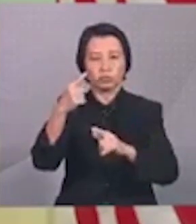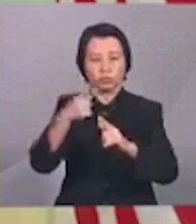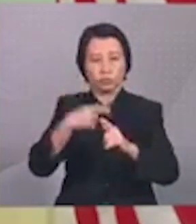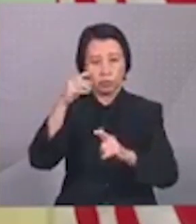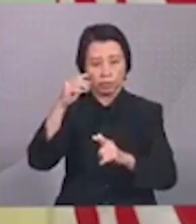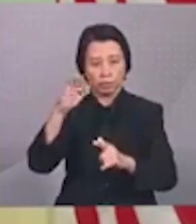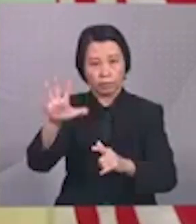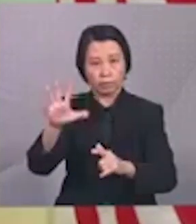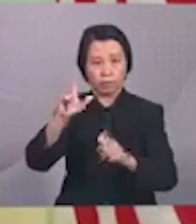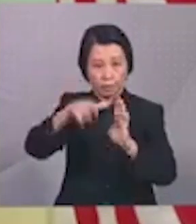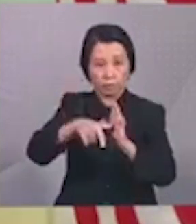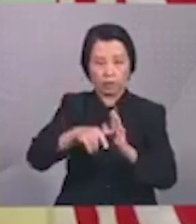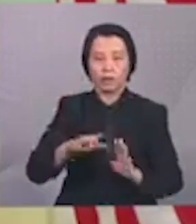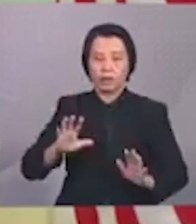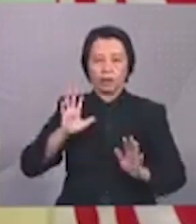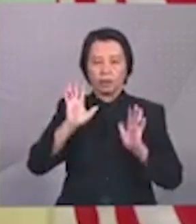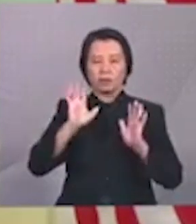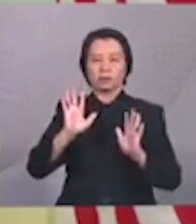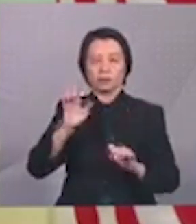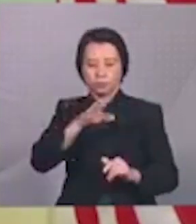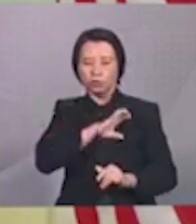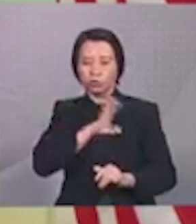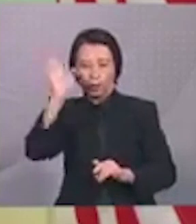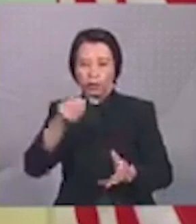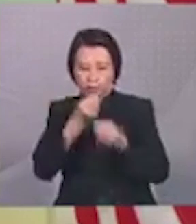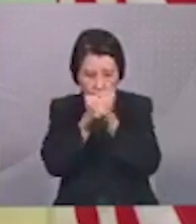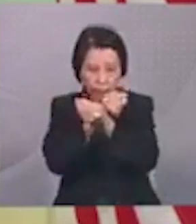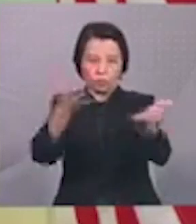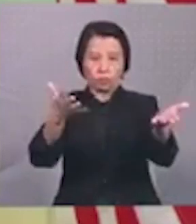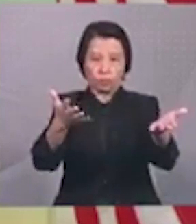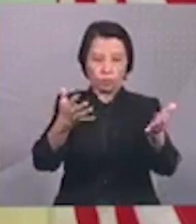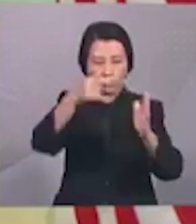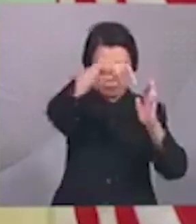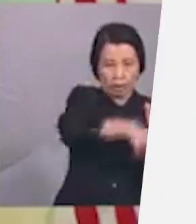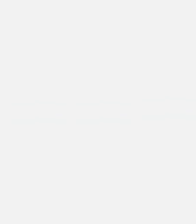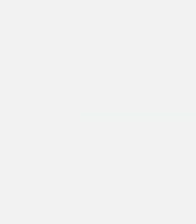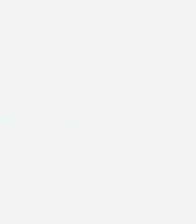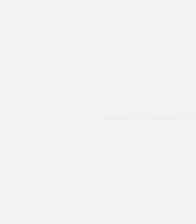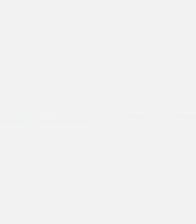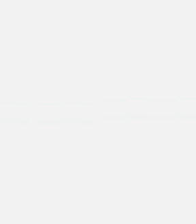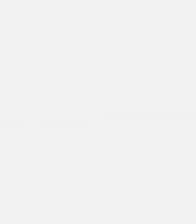polis akan mengumumkan perkara-perkara yang berkaitan dengan ini dengan lebih terperinci lagi.